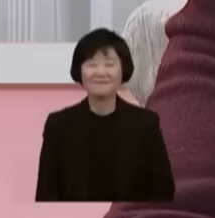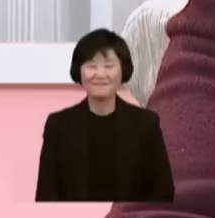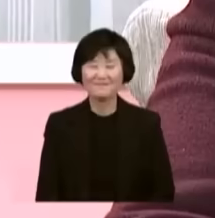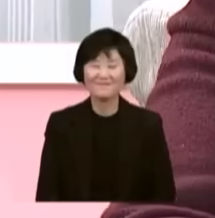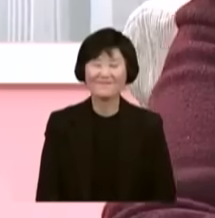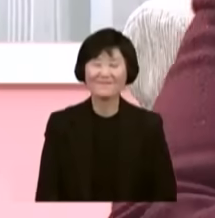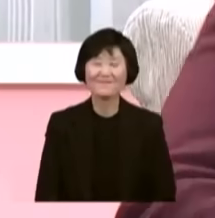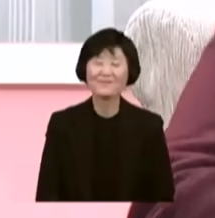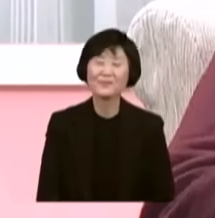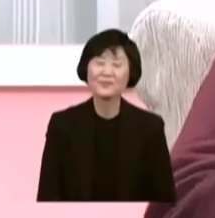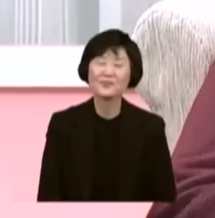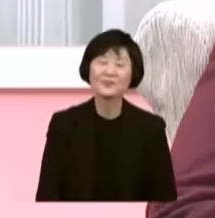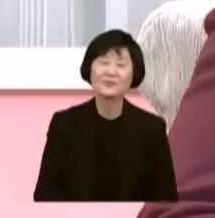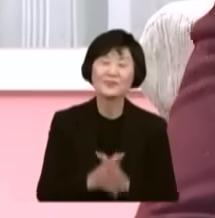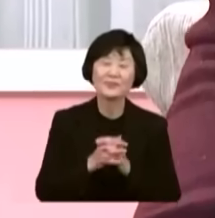내가 그냥